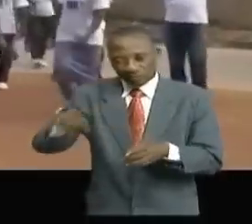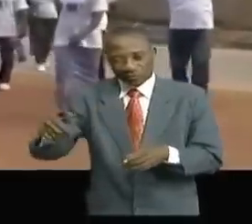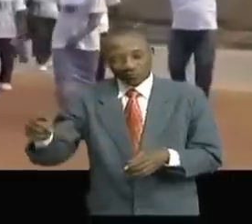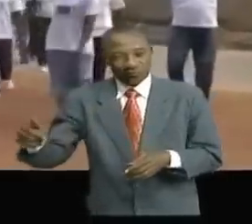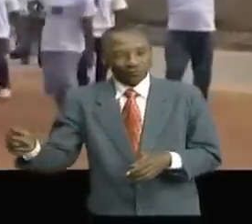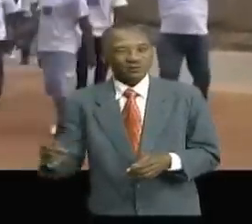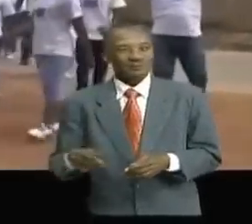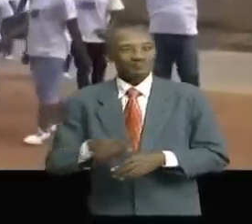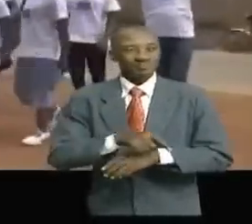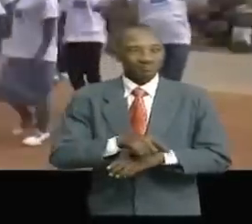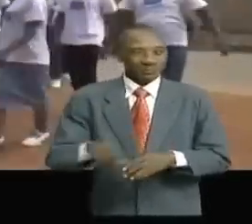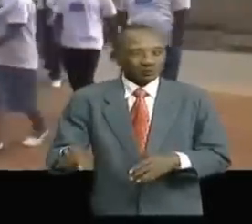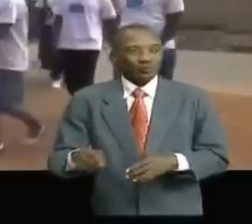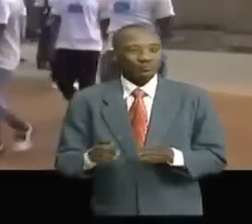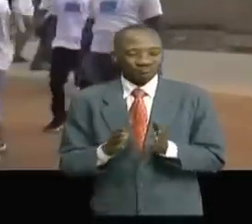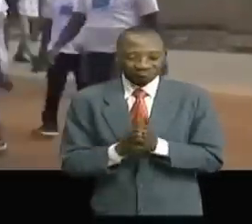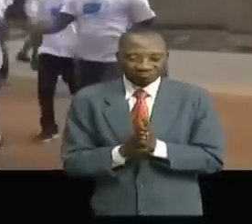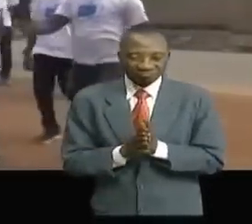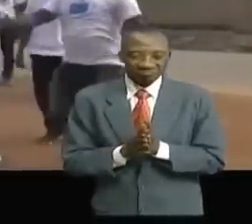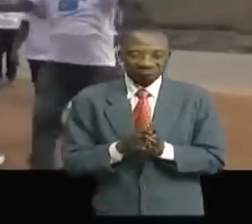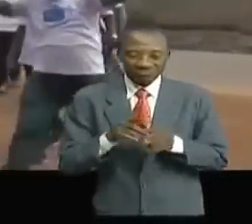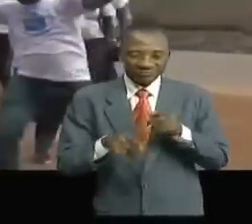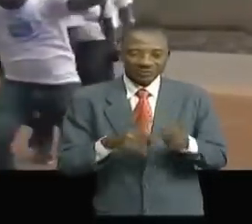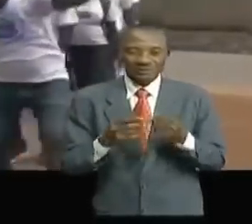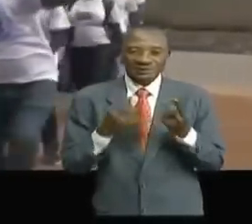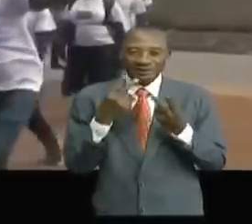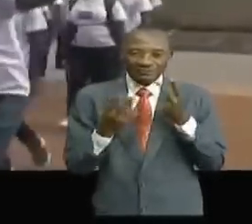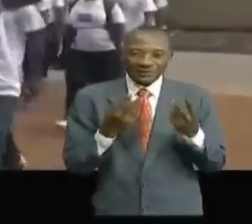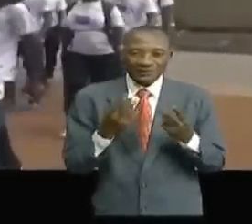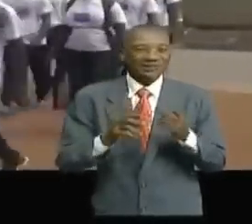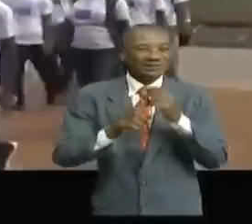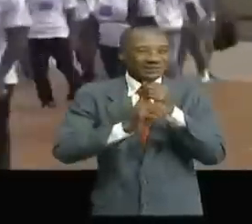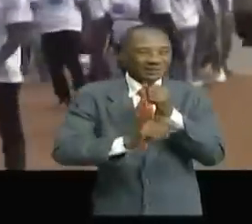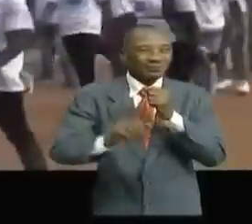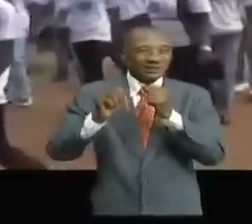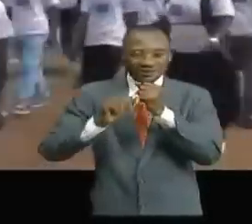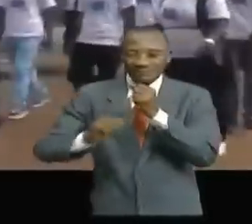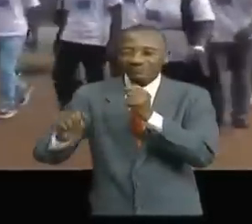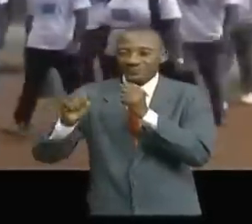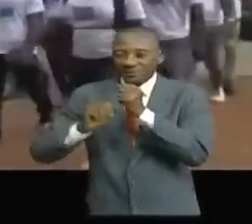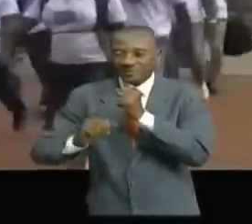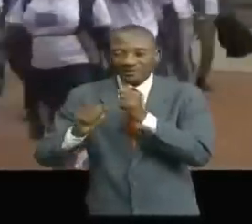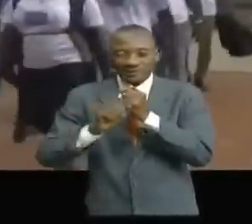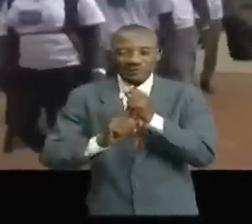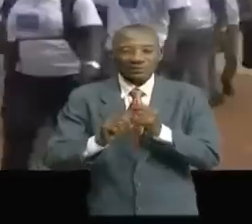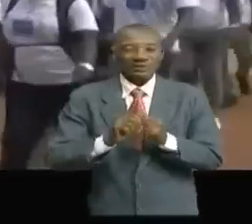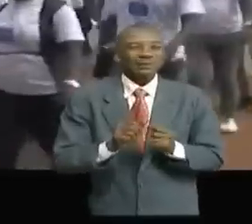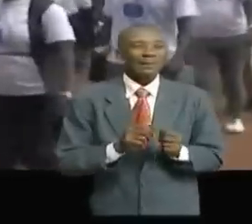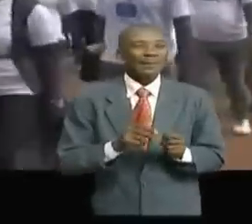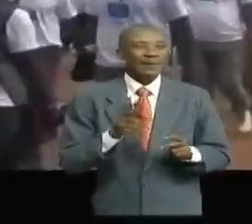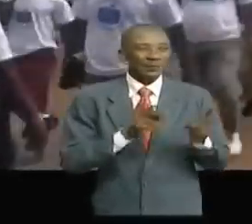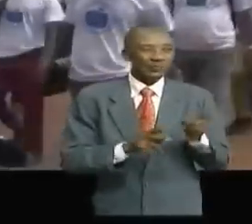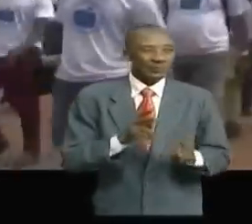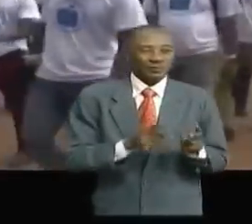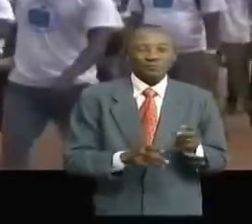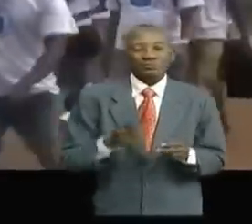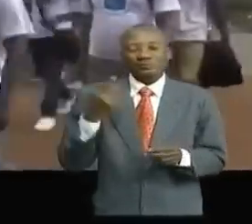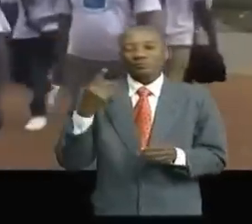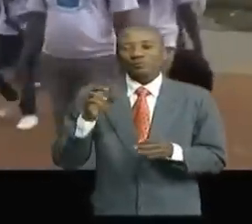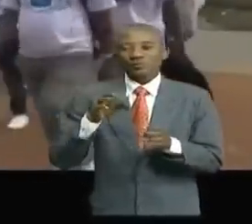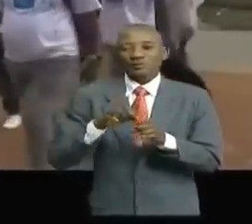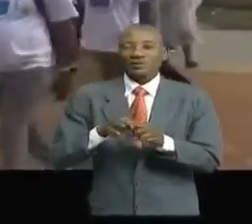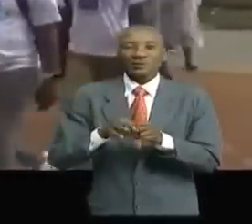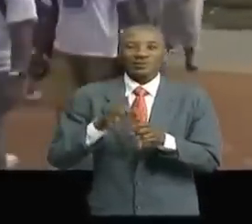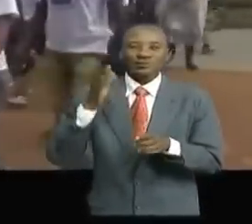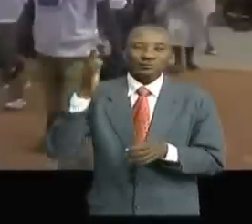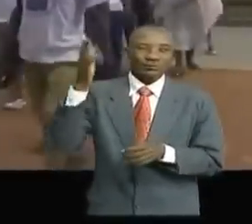invité les majeurs et les Congolais résidents à l'étranger dans les pays concernés par les élections en République démocratique